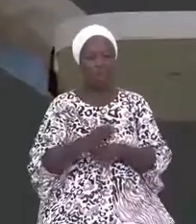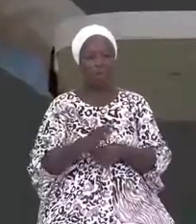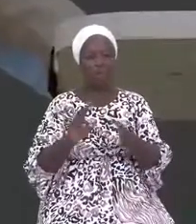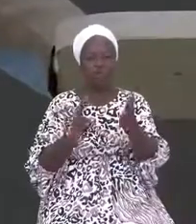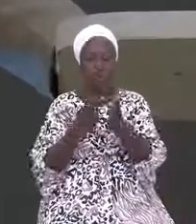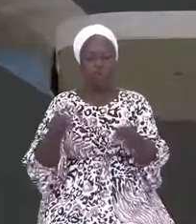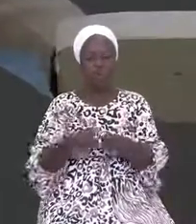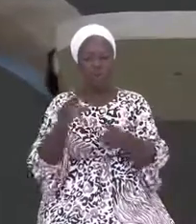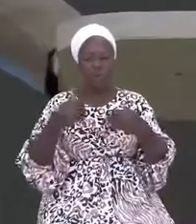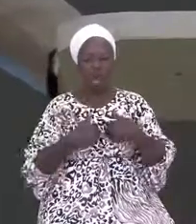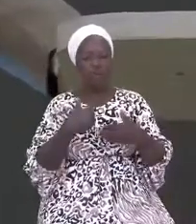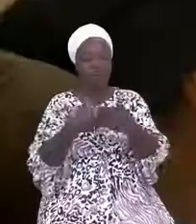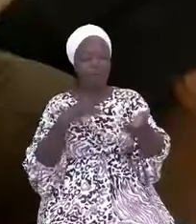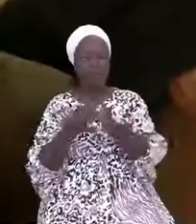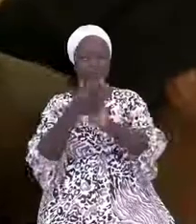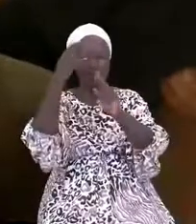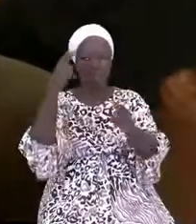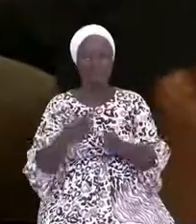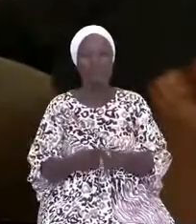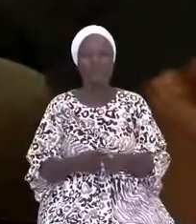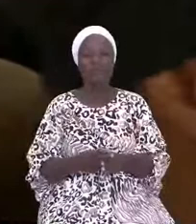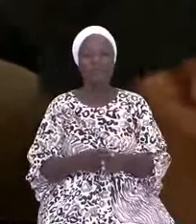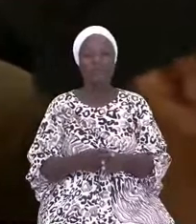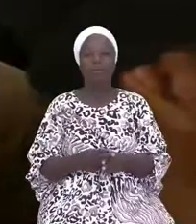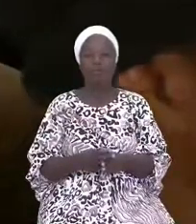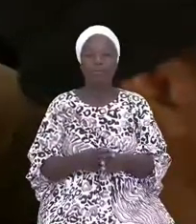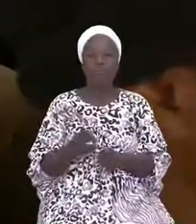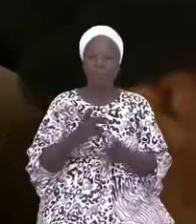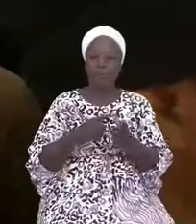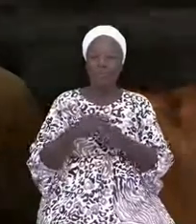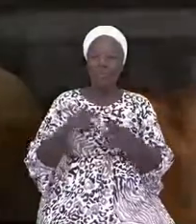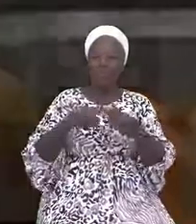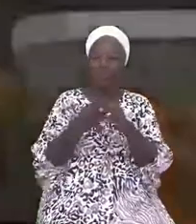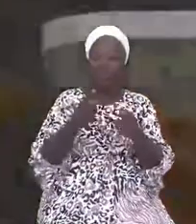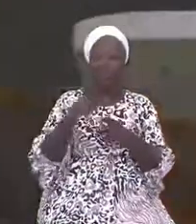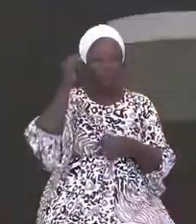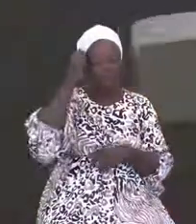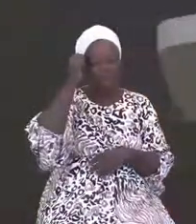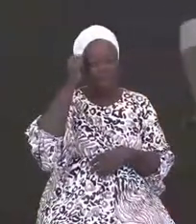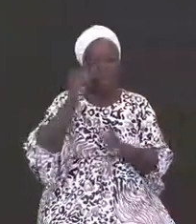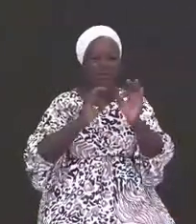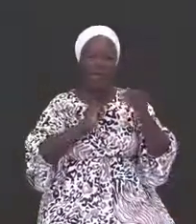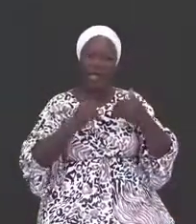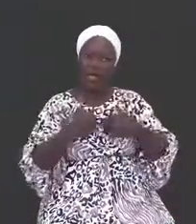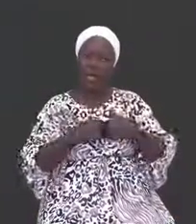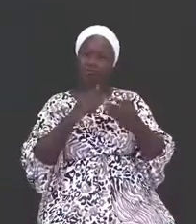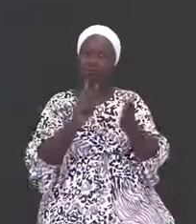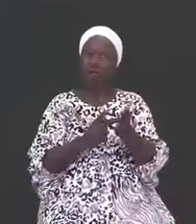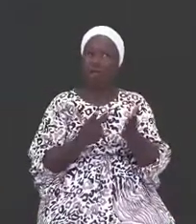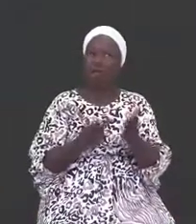parviendras au double de ce que tu avais avant. Alors tu dois commencer à penser, ah si j'ai le